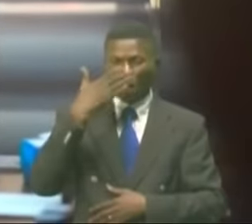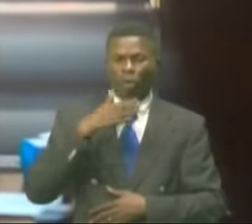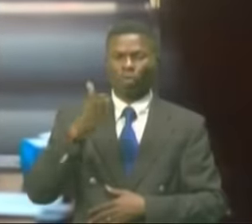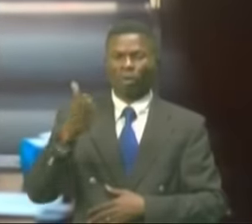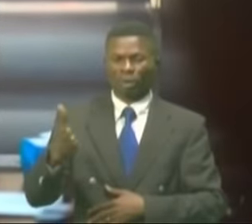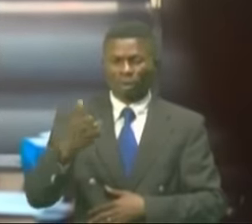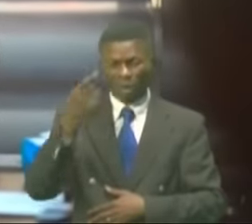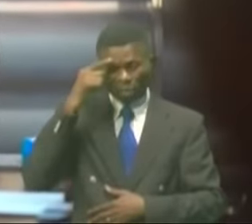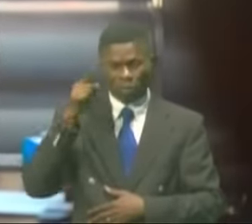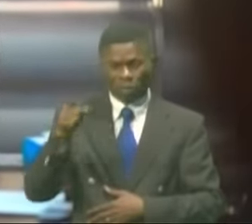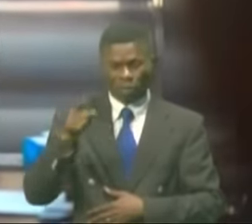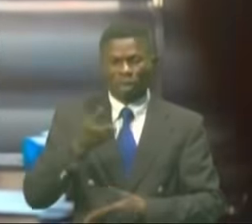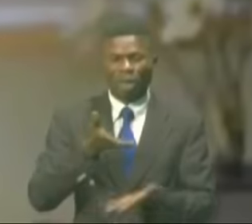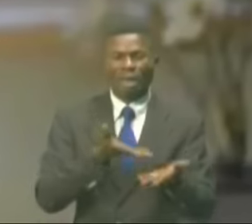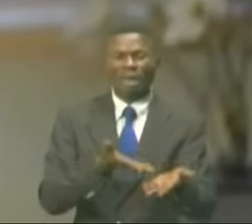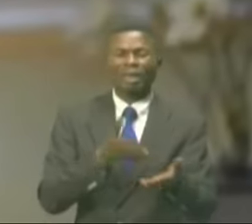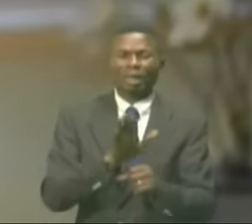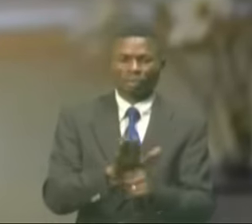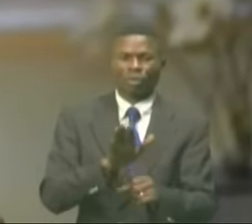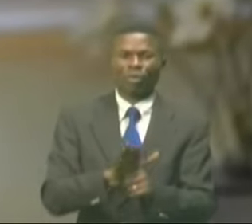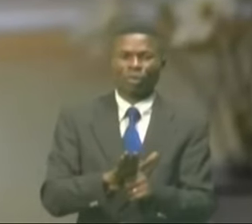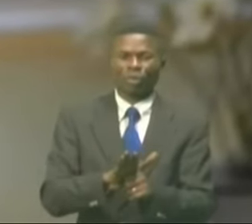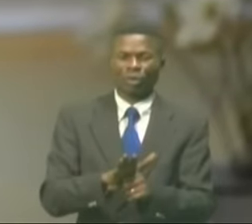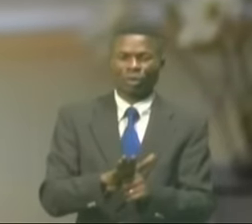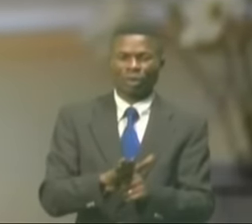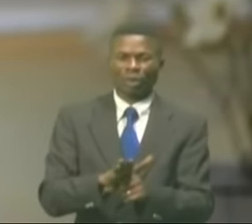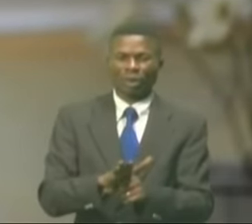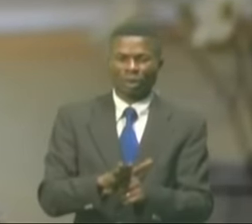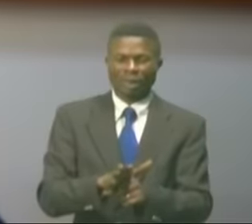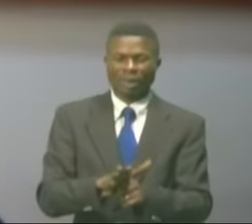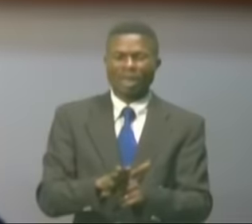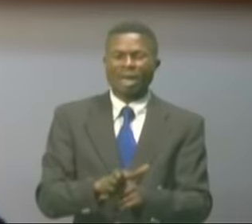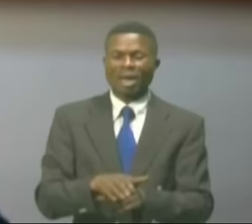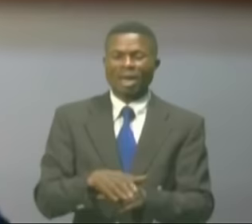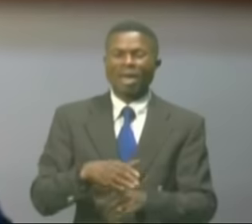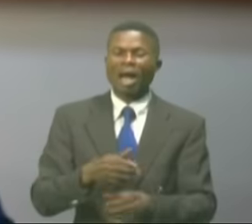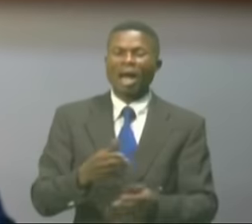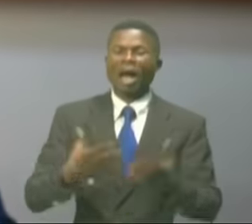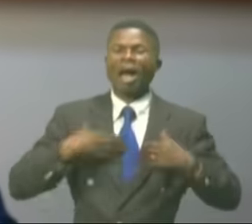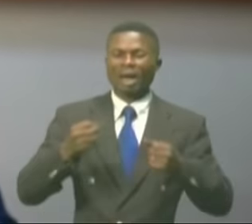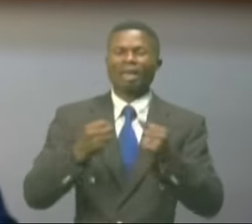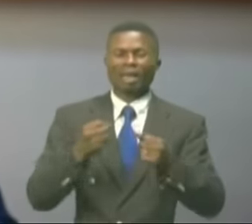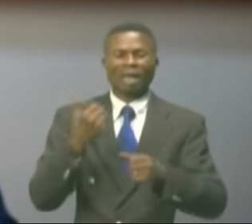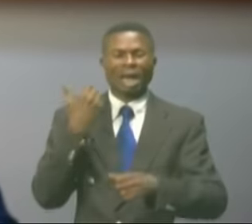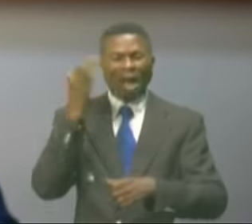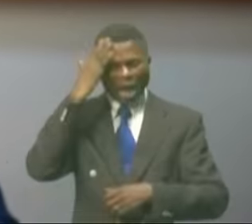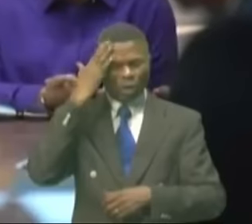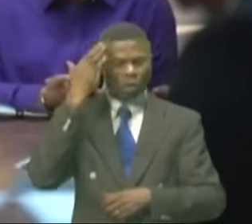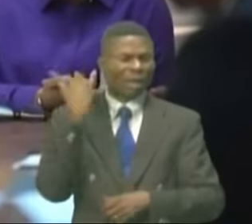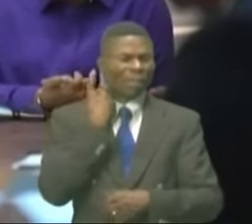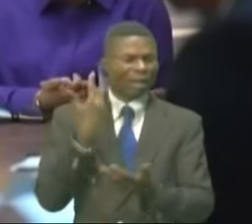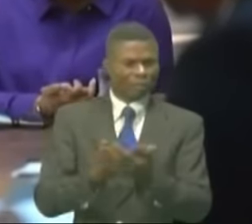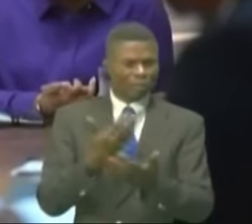pour moi, ça va un peu aider à diagnostiquer les maladies tôt et donner des soins